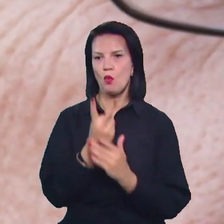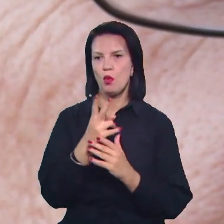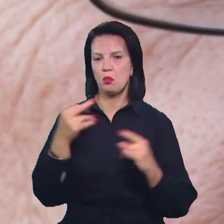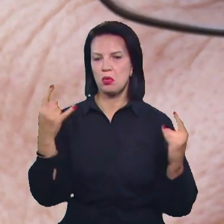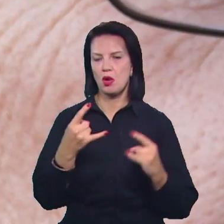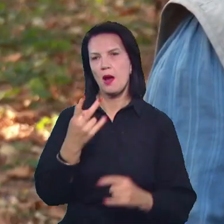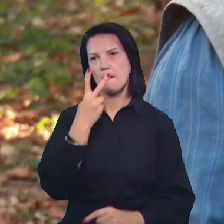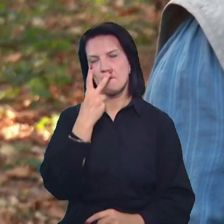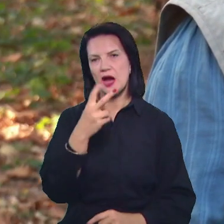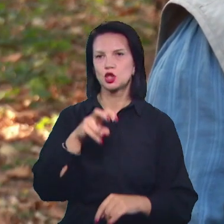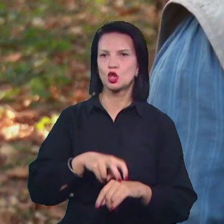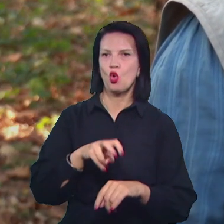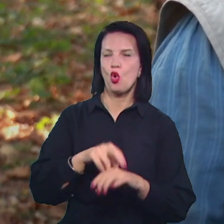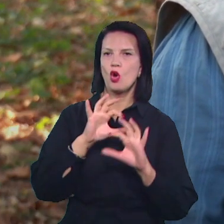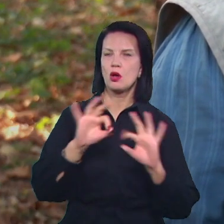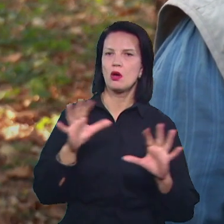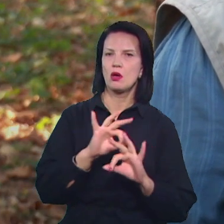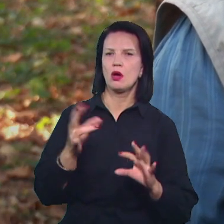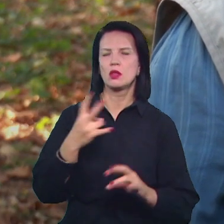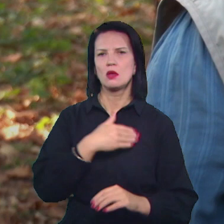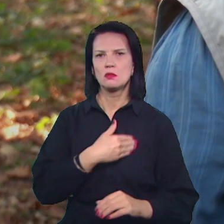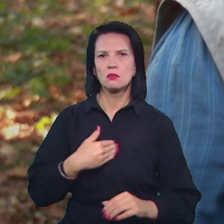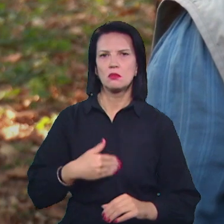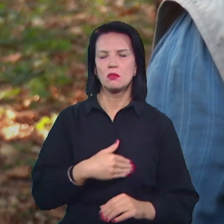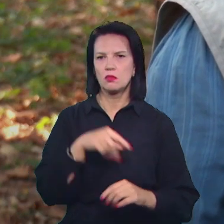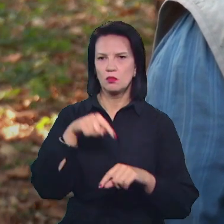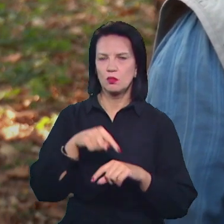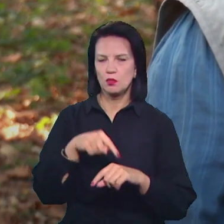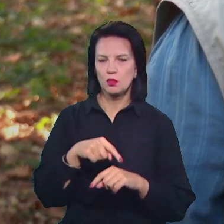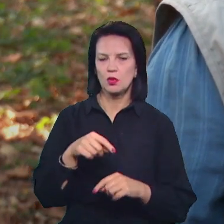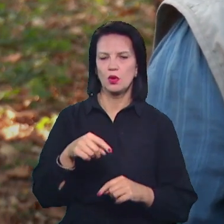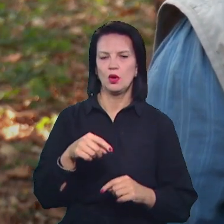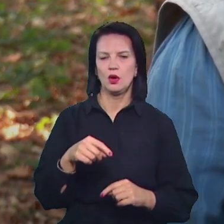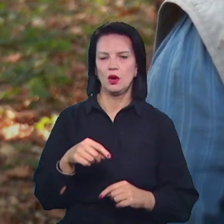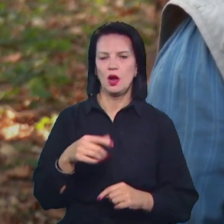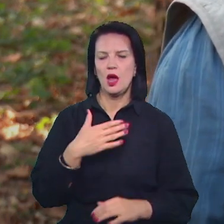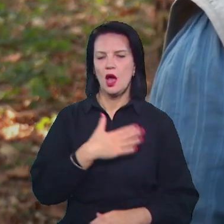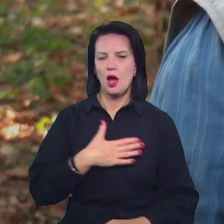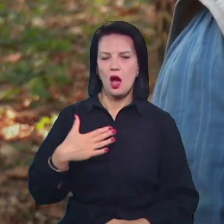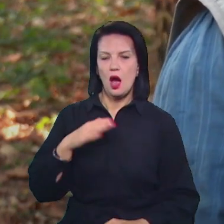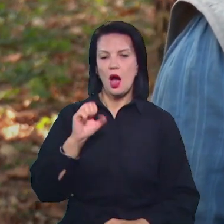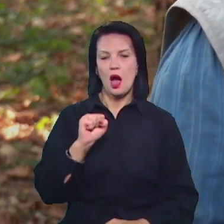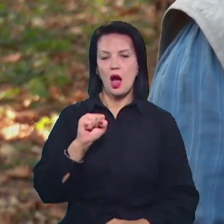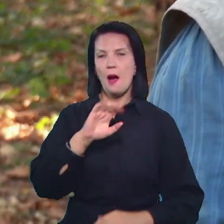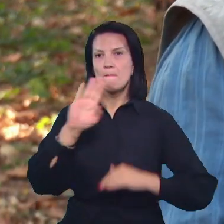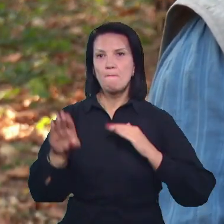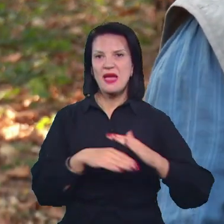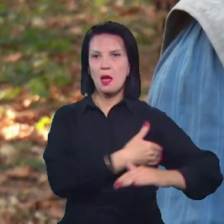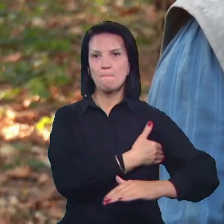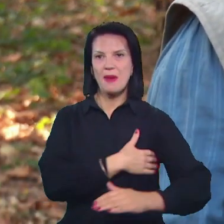який розповідає, що треба пульпірувати не тільки молочну залозу, а і підмишечну